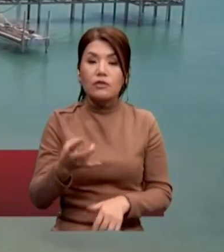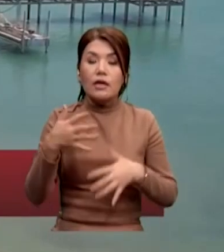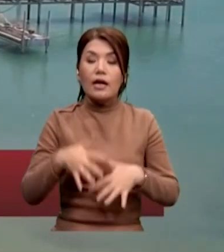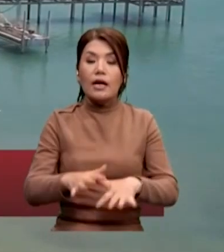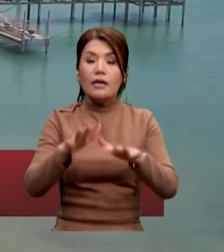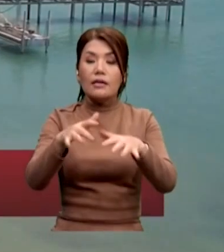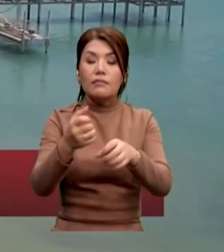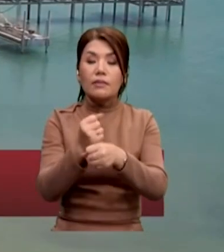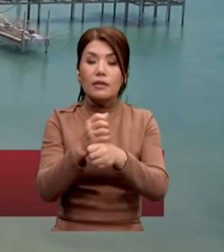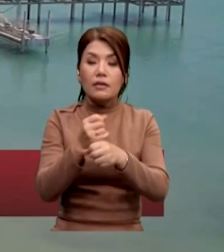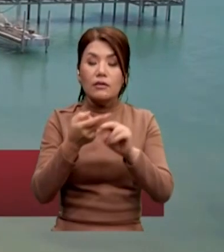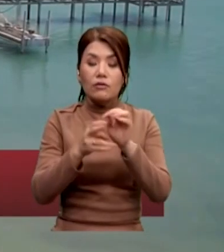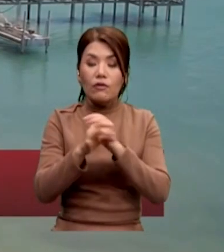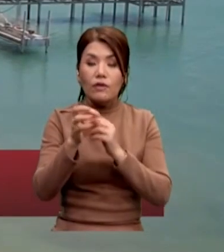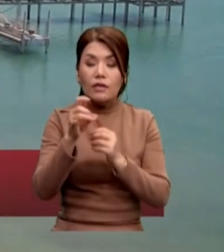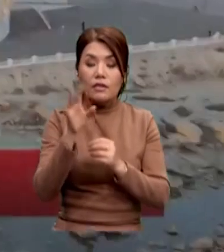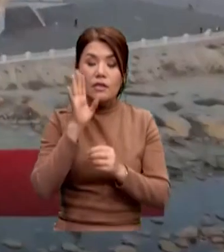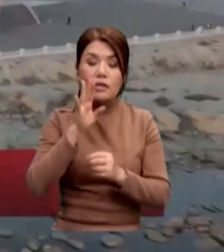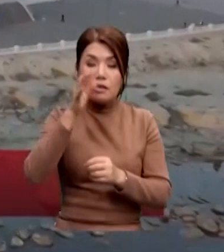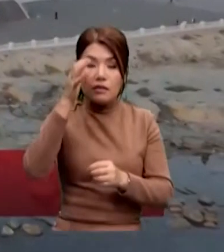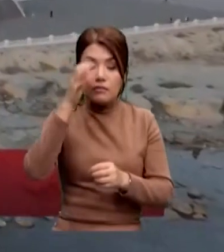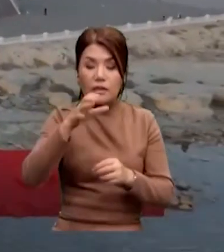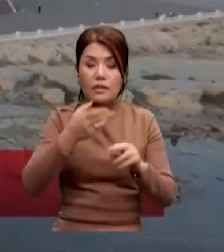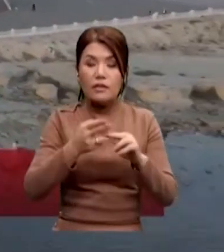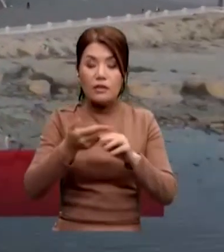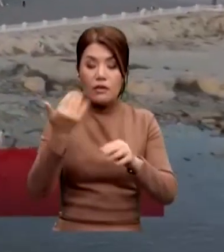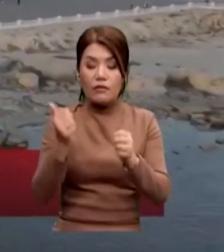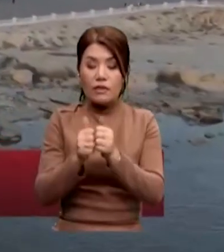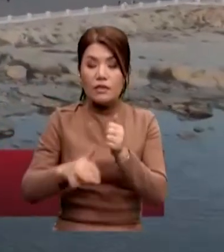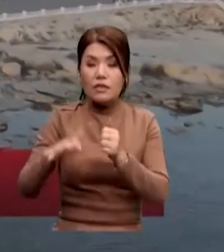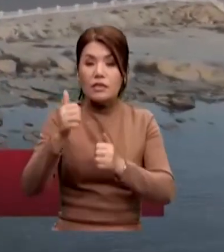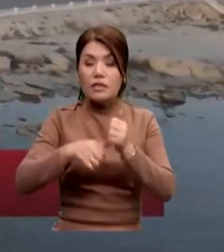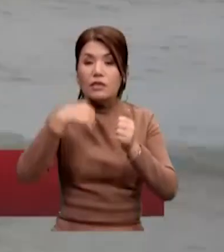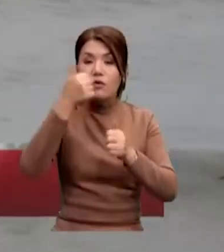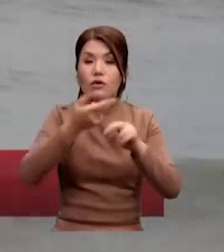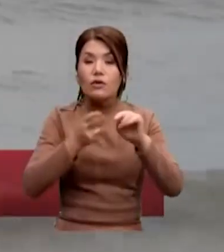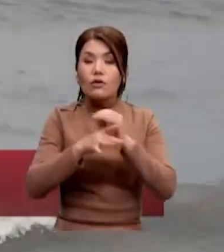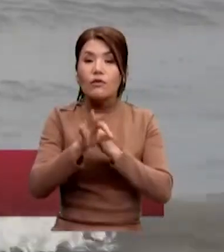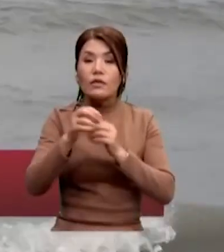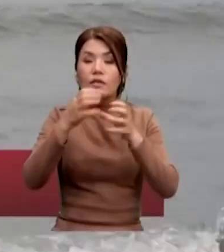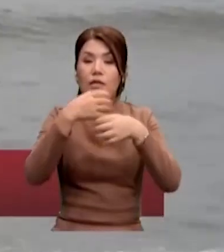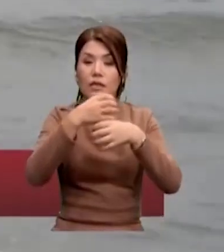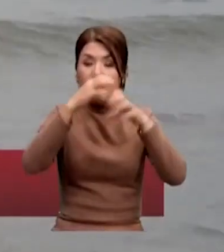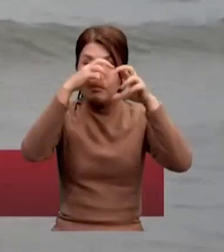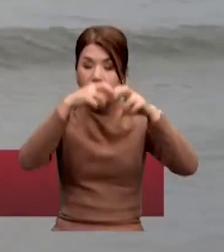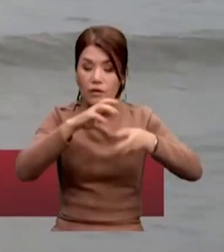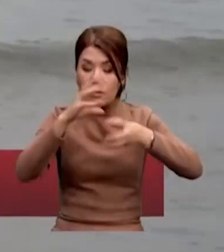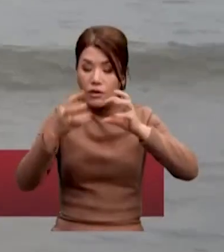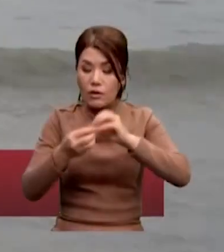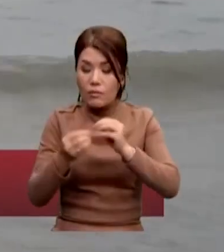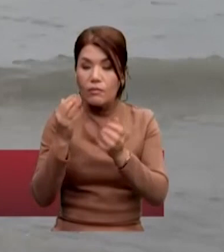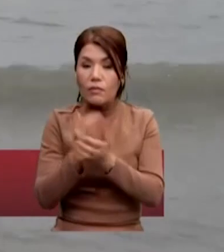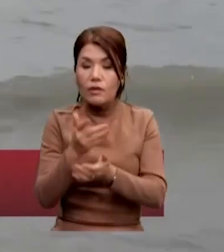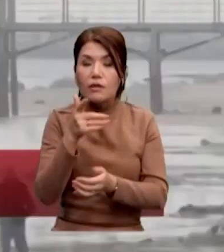теңізінің проблемасын зерттейтін ғылыми институт көршілес елдерде бұрыннан бар. Жылдар бойы жүргізілген зерттеу нәтижелері де жоқ емес. Сондықтан олар да